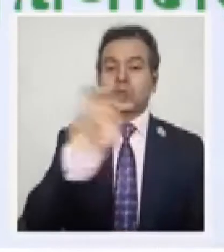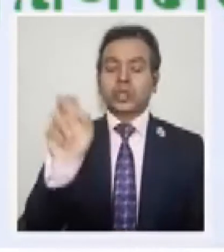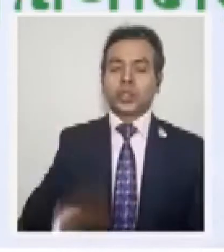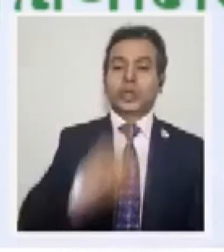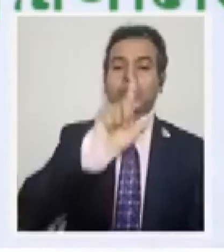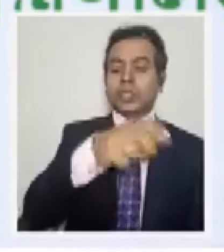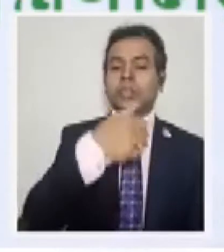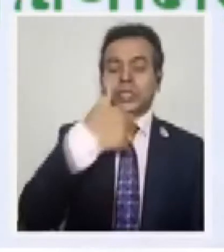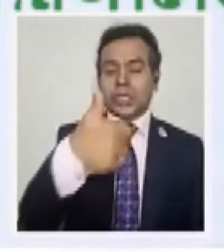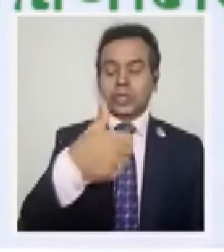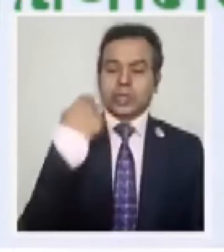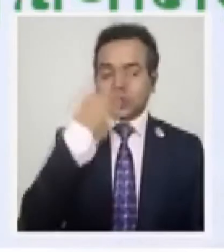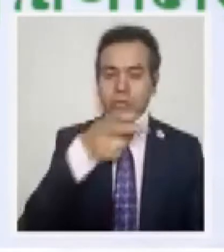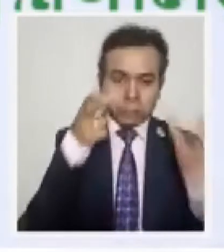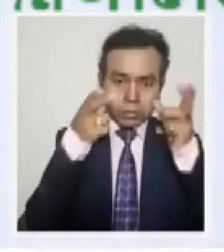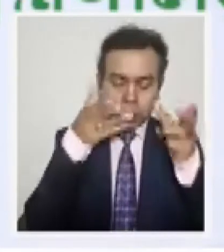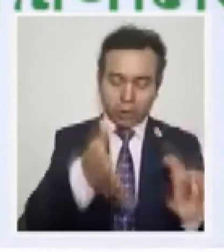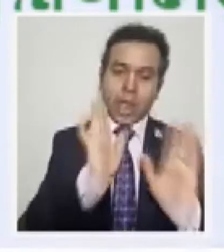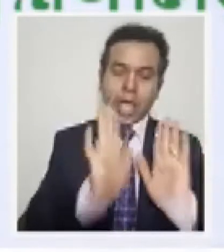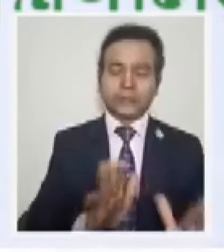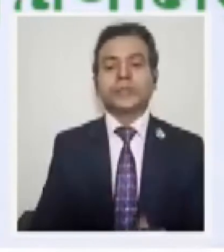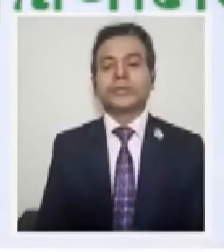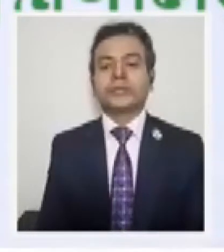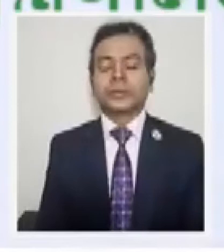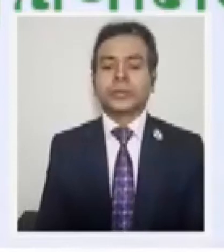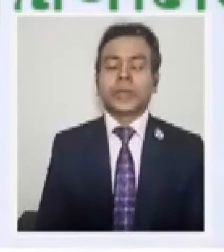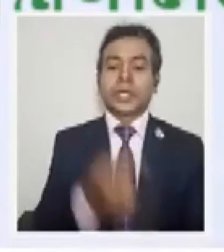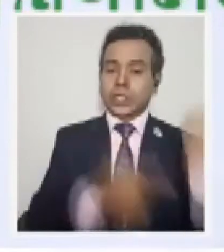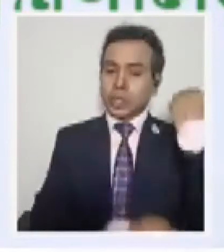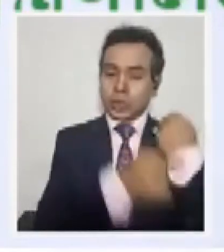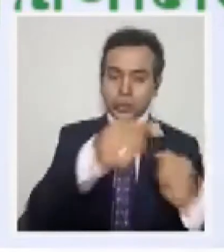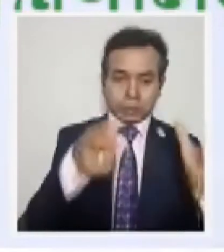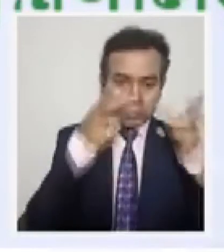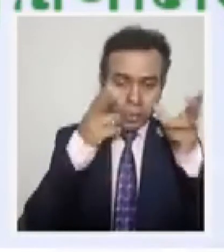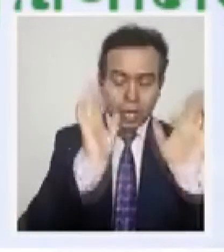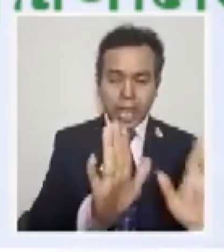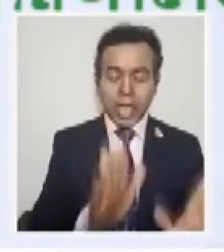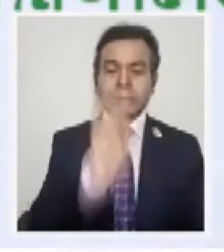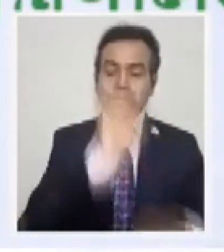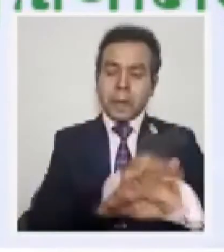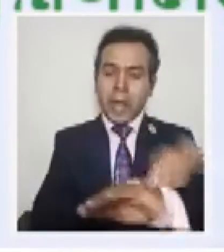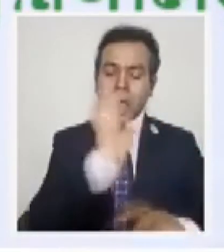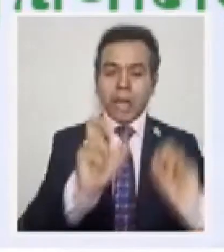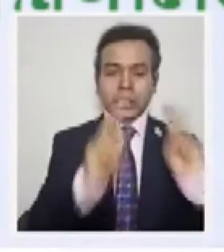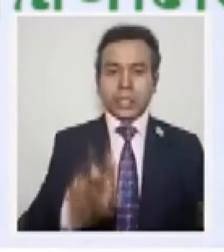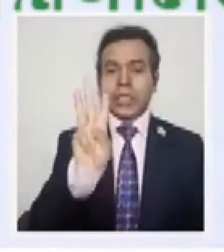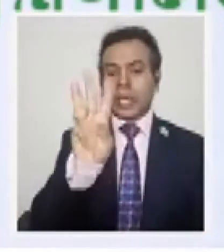221,949 জন, বর্তমানে কোয়ারেন্টাইনে আছেন 60,276 জন। এবং